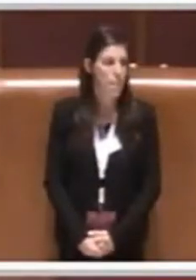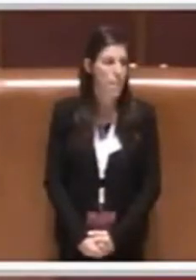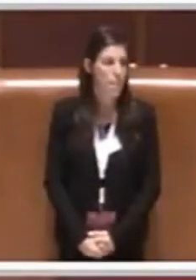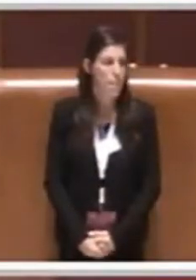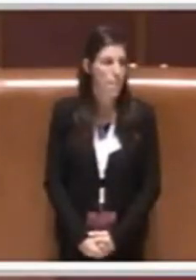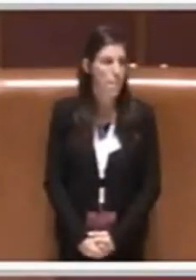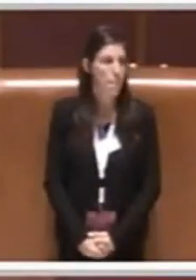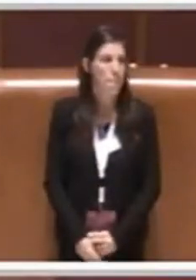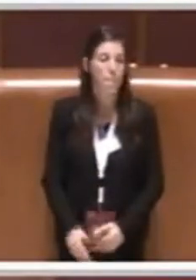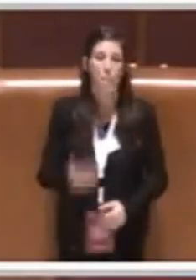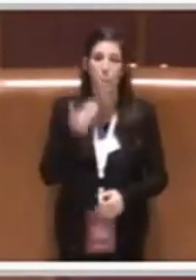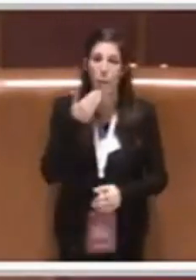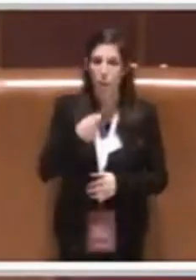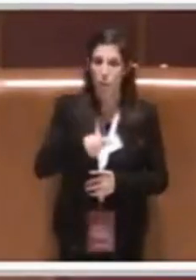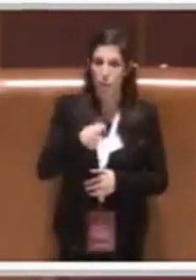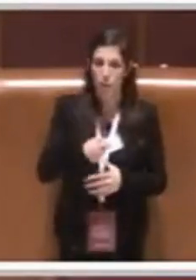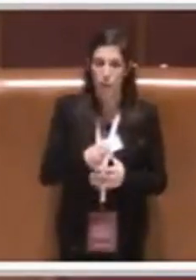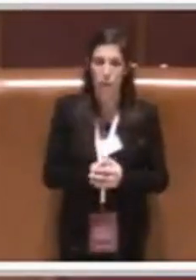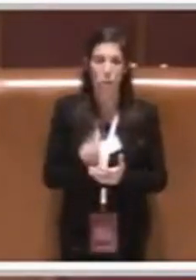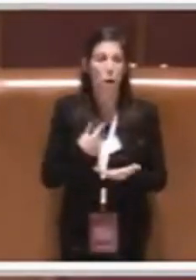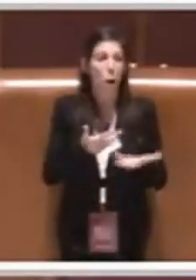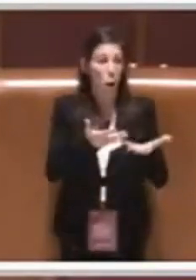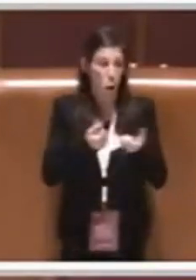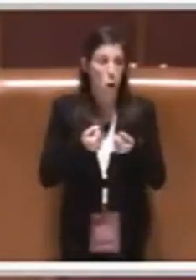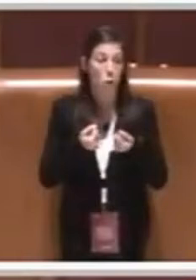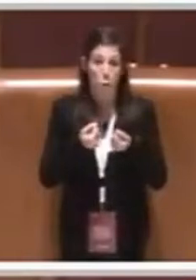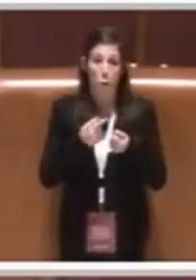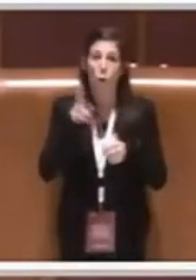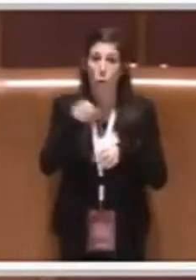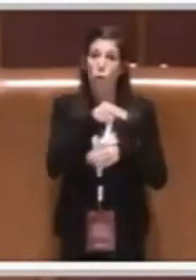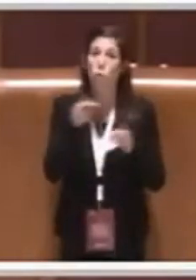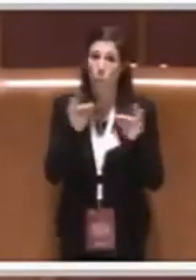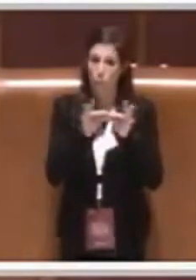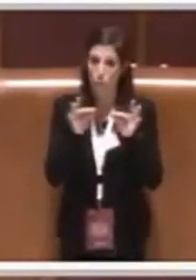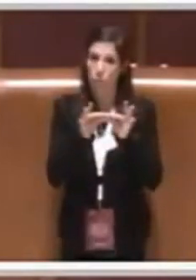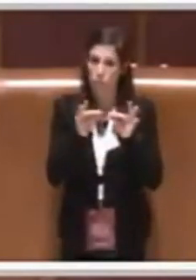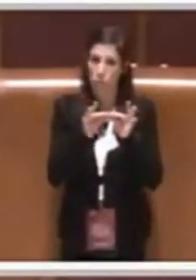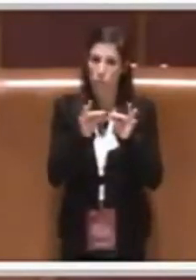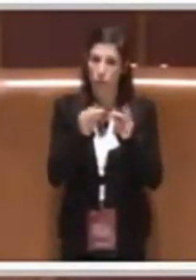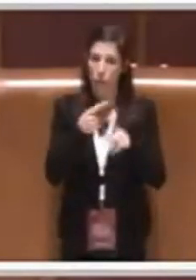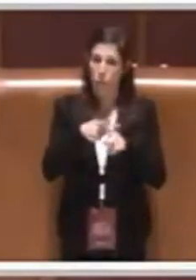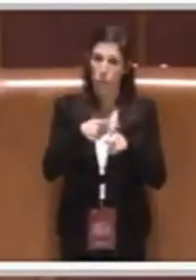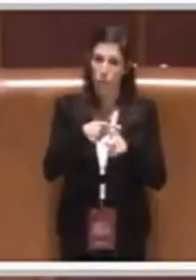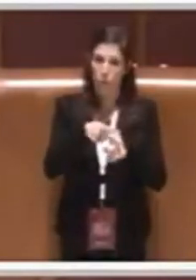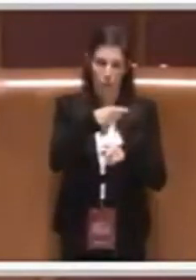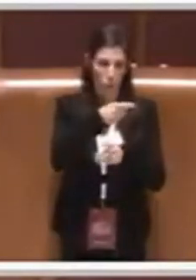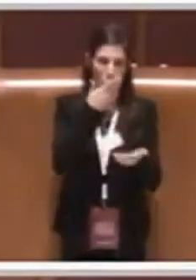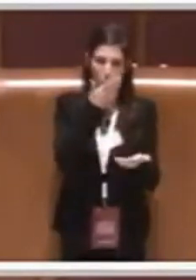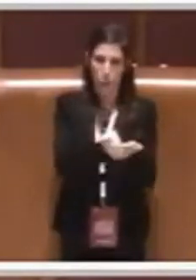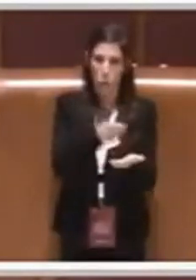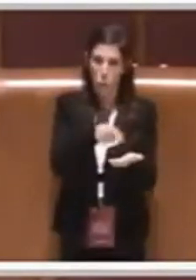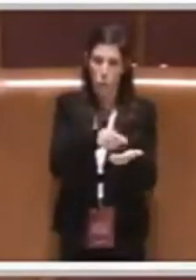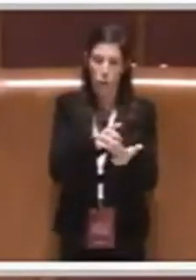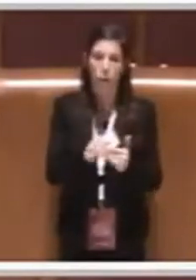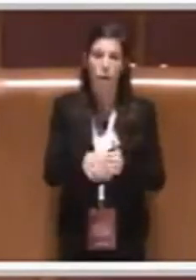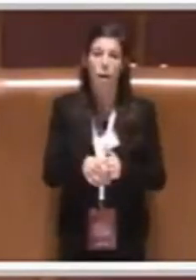Grazie Presidente. Allora abbiamo accolto e voteremo favorevolmente questa mozione, anche se